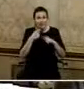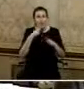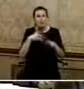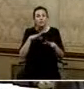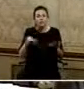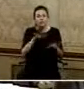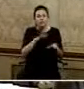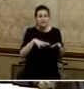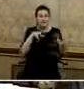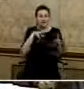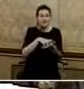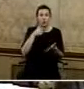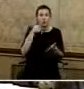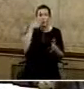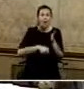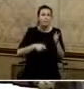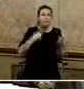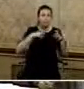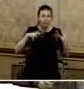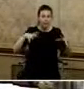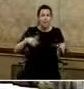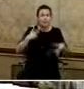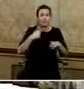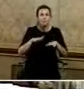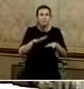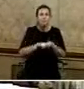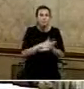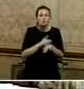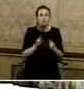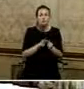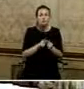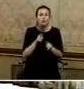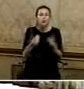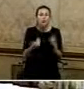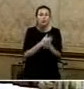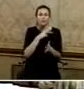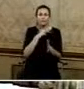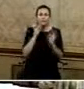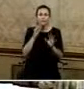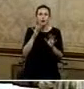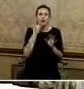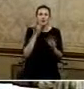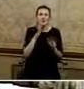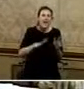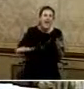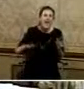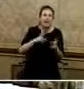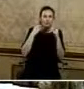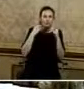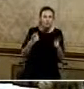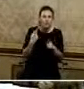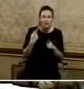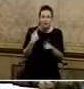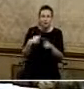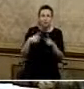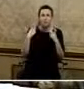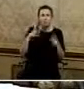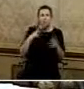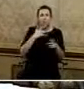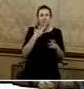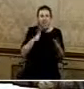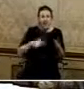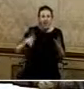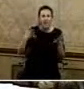se gradi čitav kvart odjedno, i zato imate taj osjećaj, zato je Novi Zagreb danas toliko zelen, puno zelnih površina,